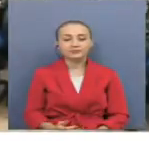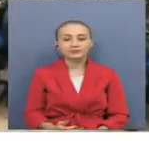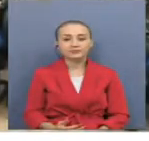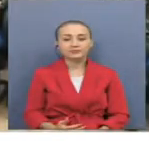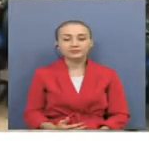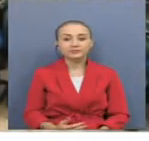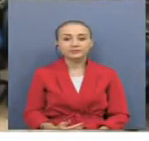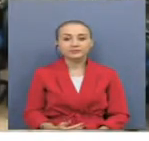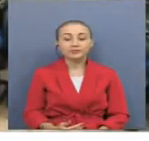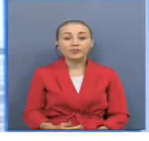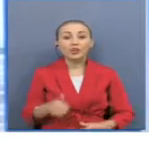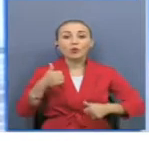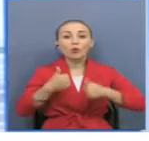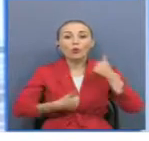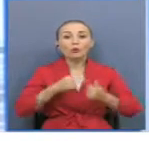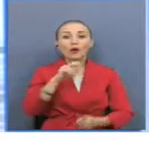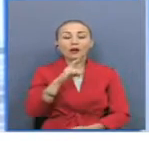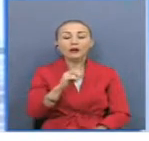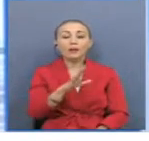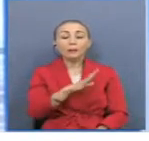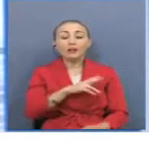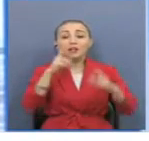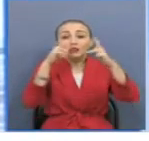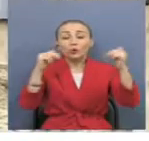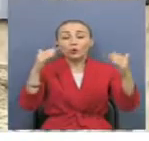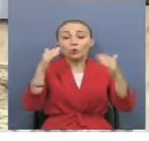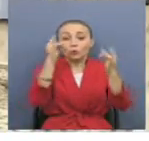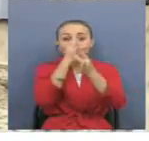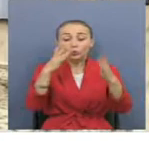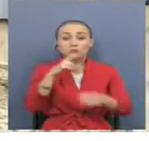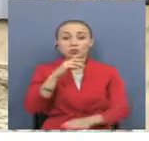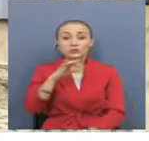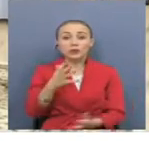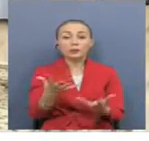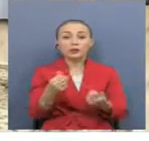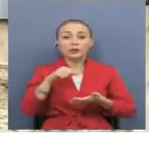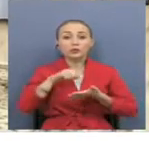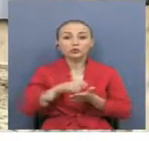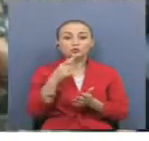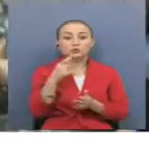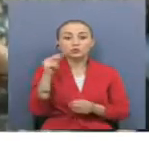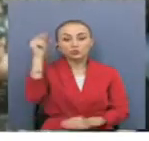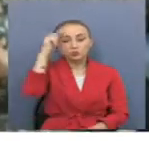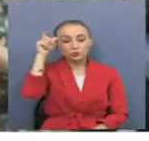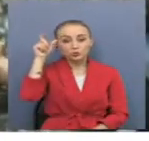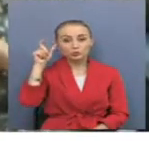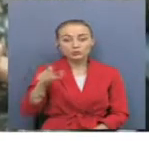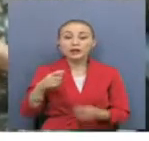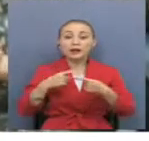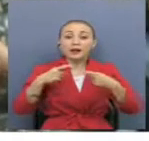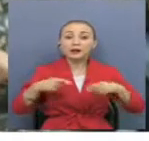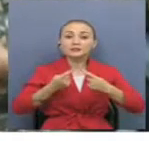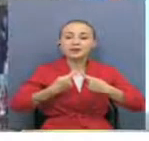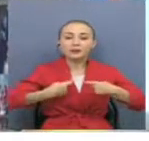Достар мәдениет сарайында бастау алған биылғы қалалық мүшәйраға облыс орталығындағы жоғарғы және арнайы оқу орындарының сондай-ақ түрлі мекемелердің қызметкерлері